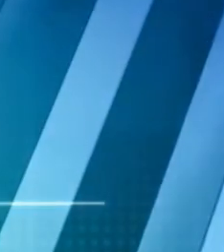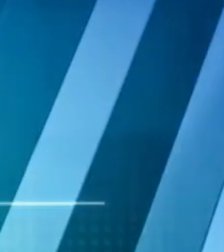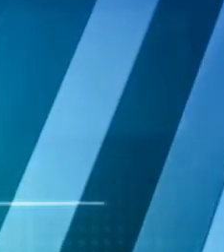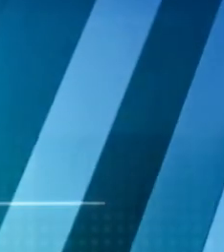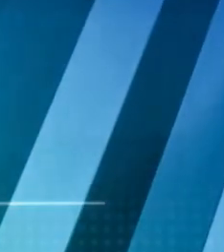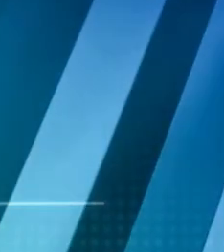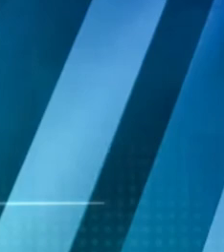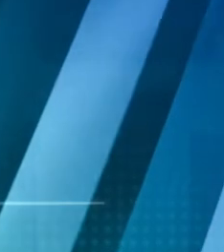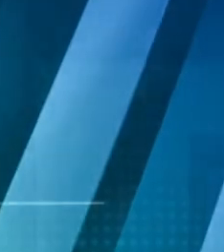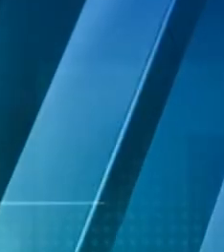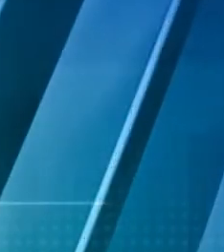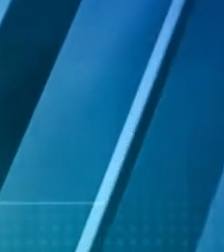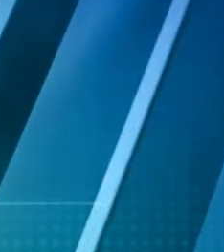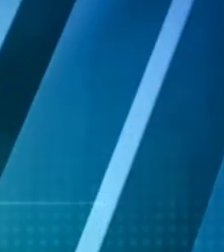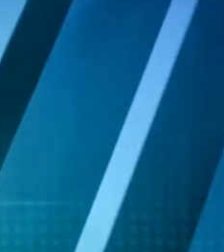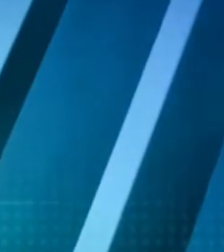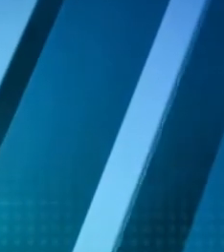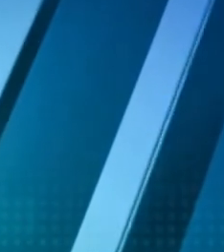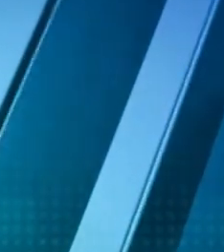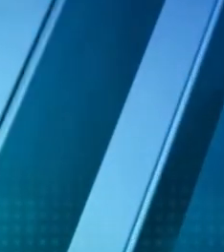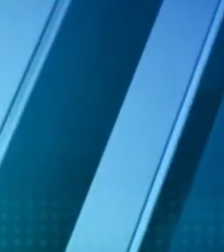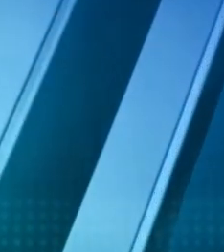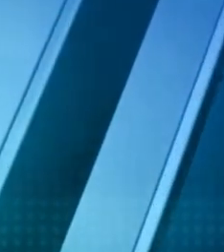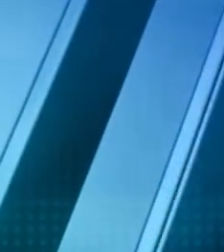МУЗЫКАЛЬНАЯ ЗАСТАВКА